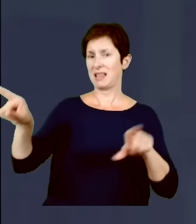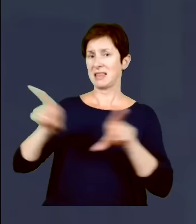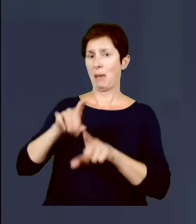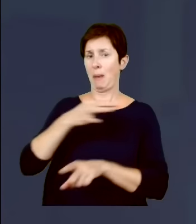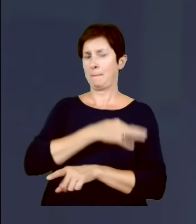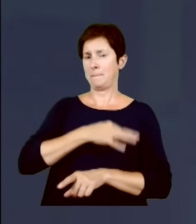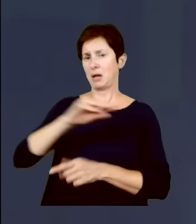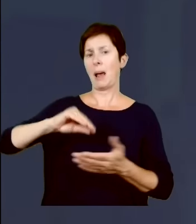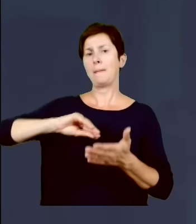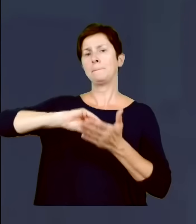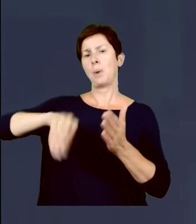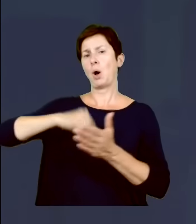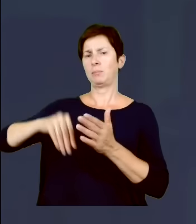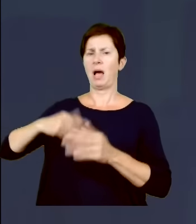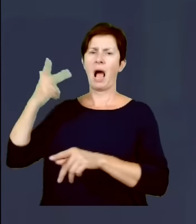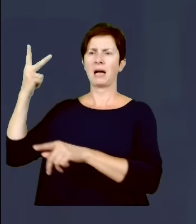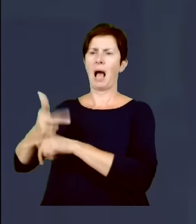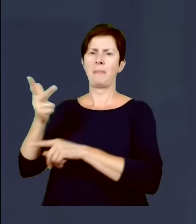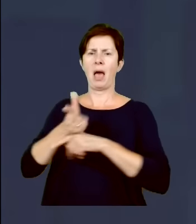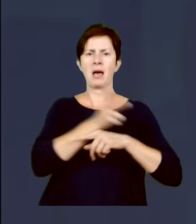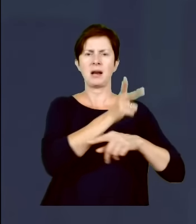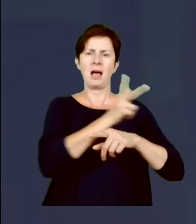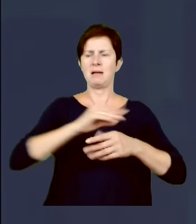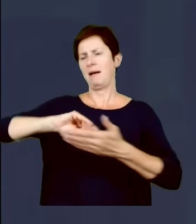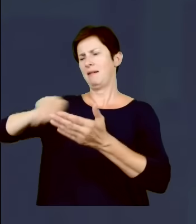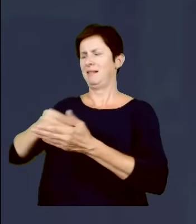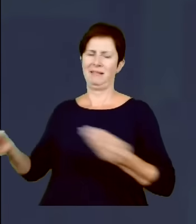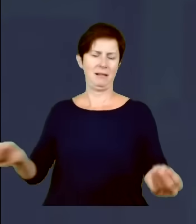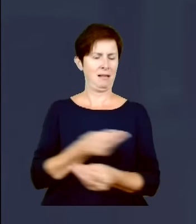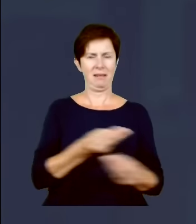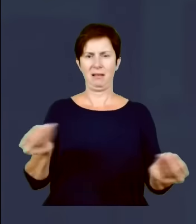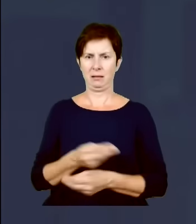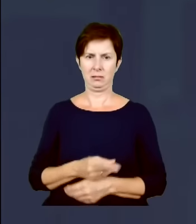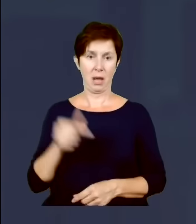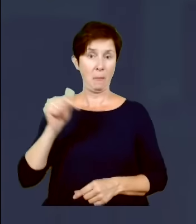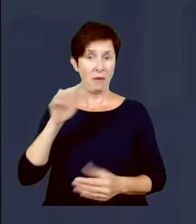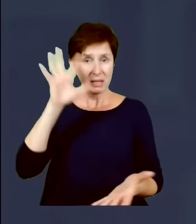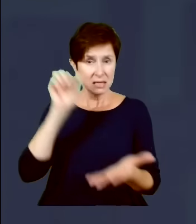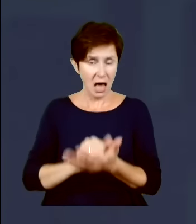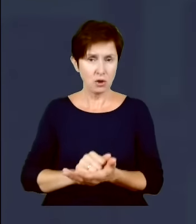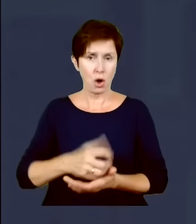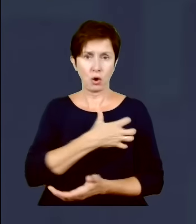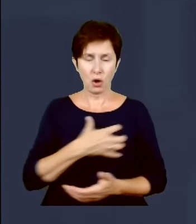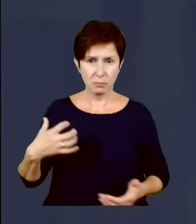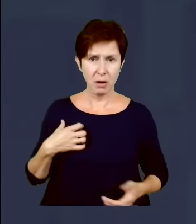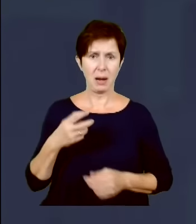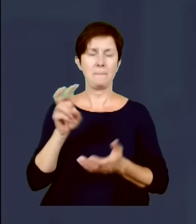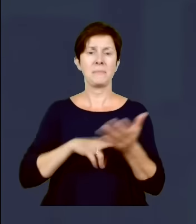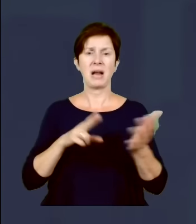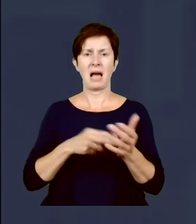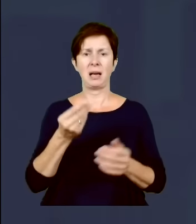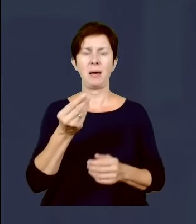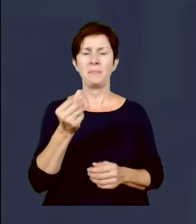podpisuje w świetle kamer porozumienie Zamiast zająć się gospod zająć się walką z luką watą może tym się by